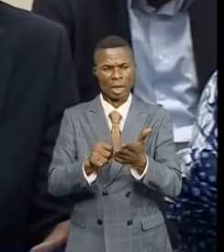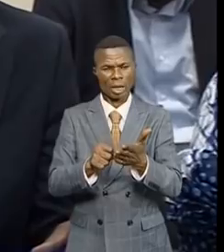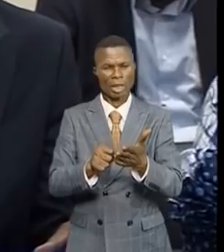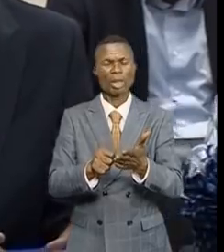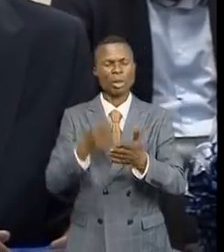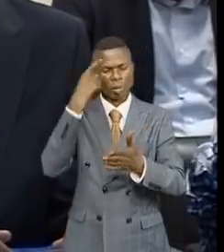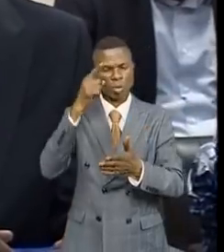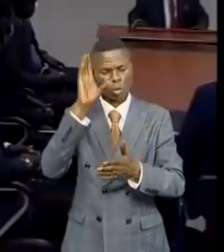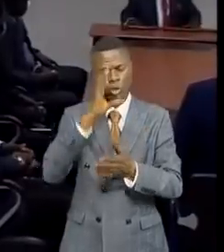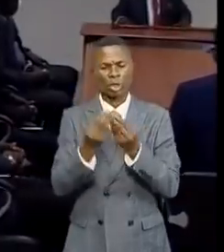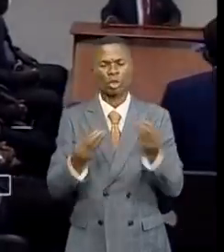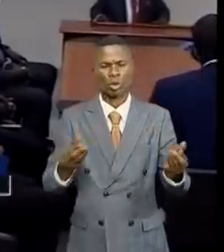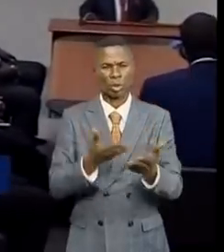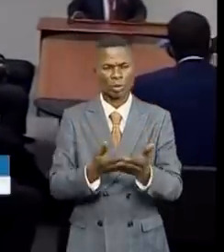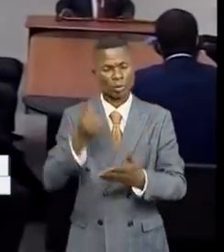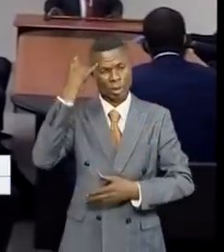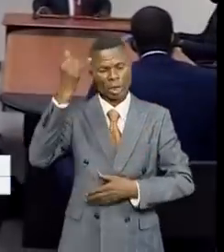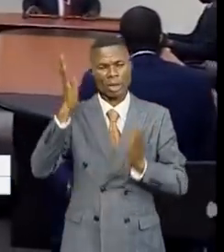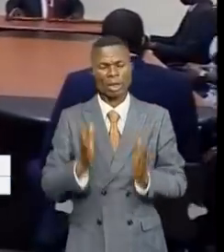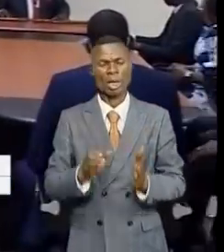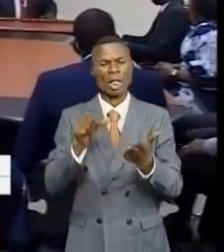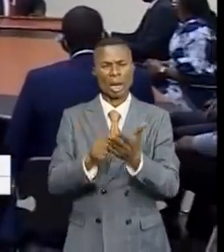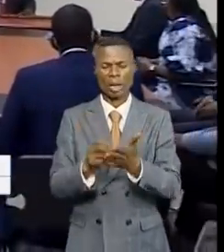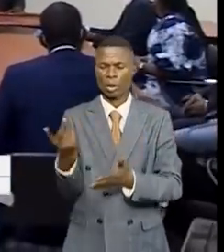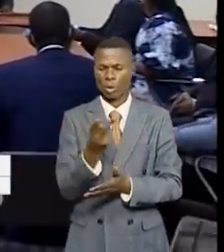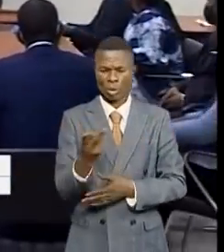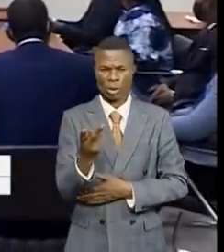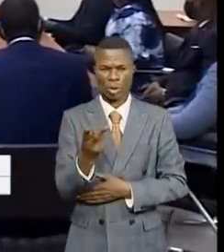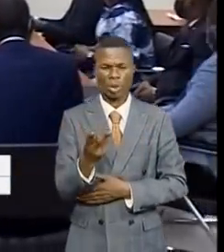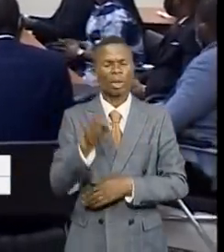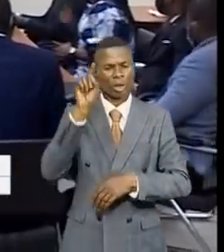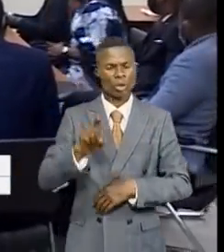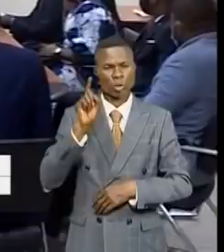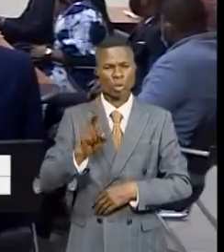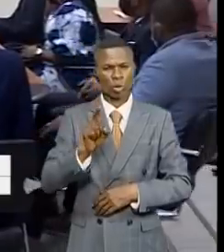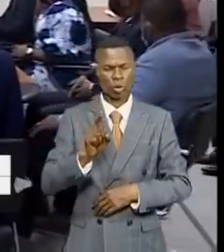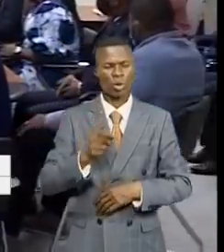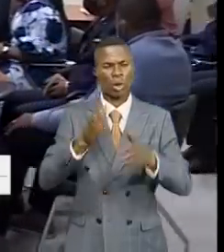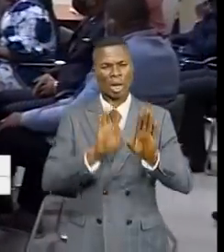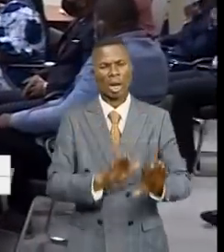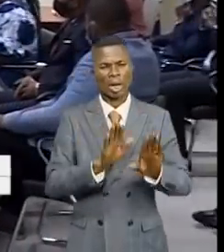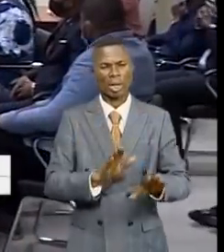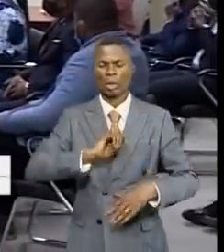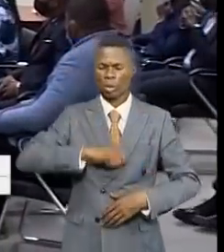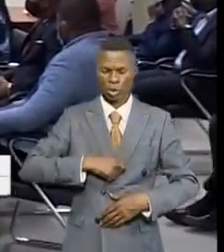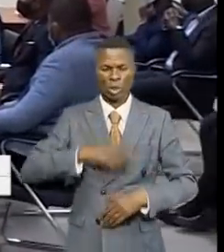respectives pour se prononcer. Les initiateurs de ces deux requêtes sont appelés à la retenue en attendant que